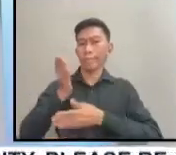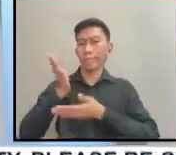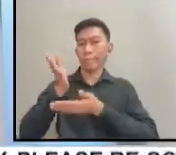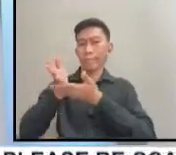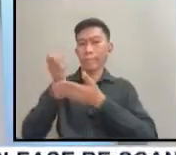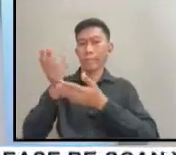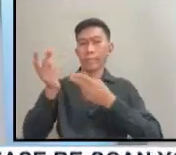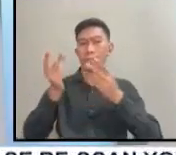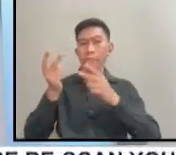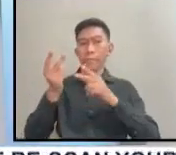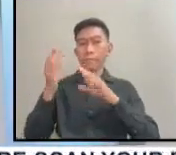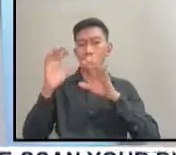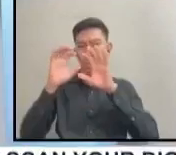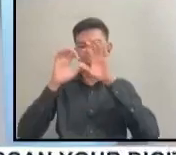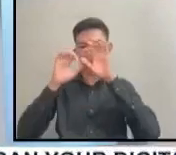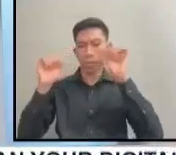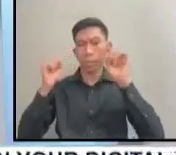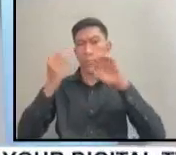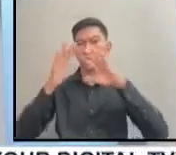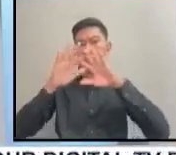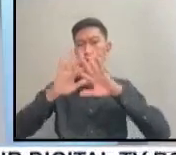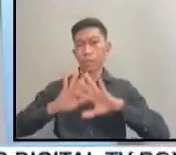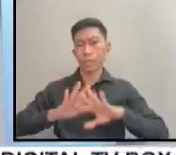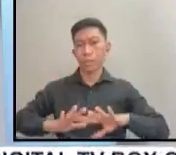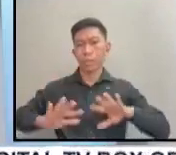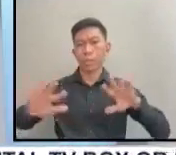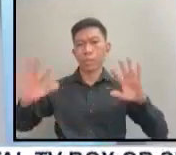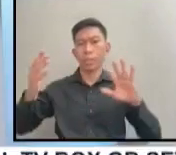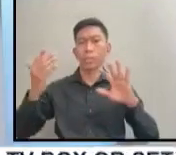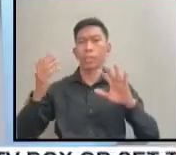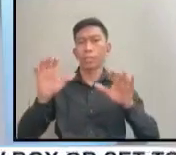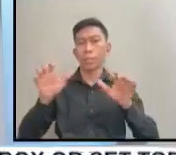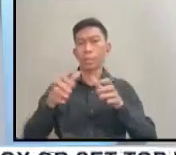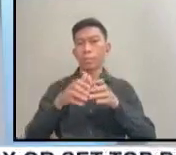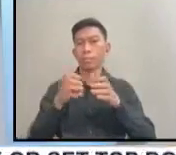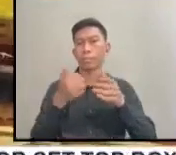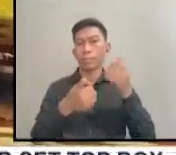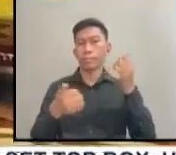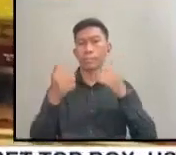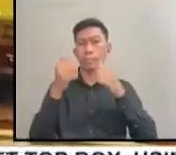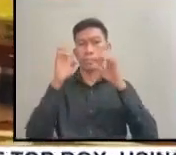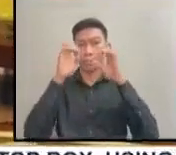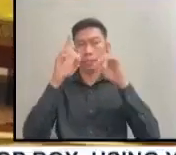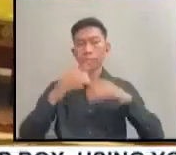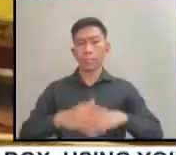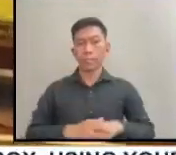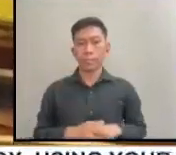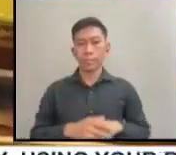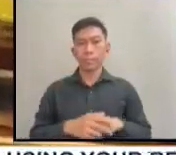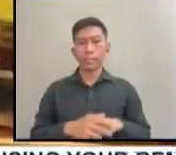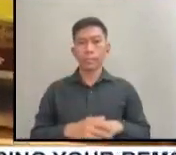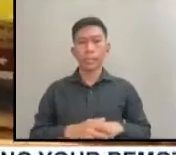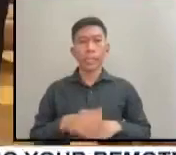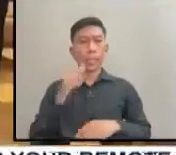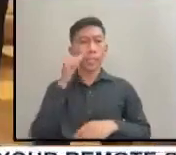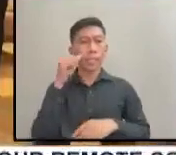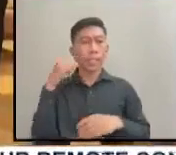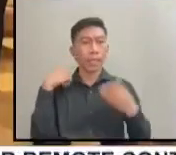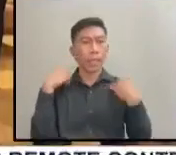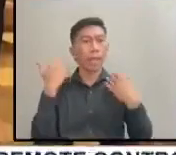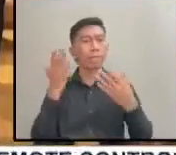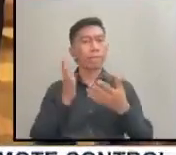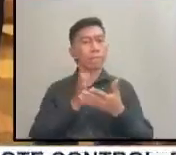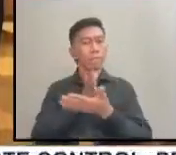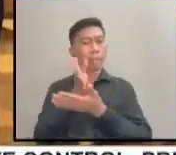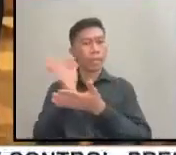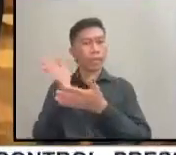ng Southeast Asian Ministers of Education. Kaugnay nito, nag-courtesy call kahapon ang pangalawang pangulo kay Brunei